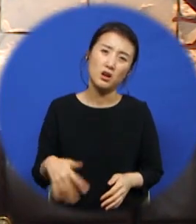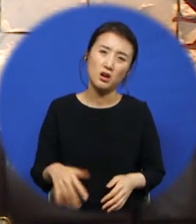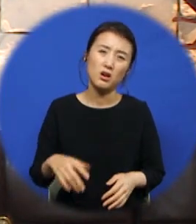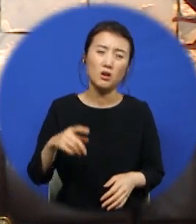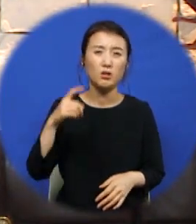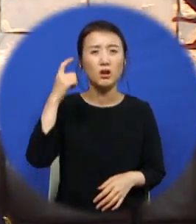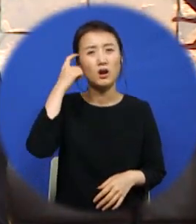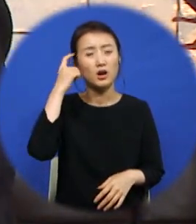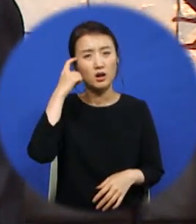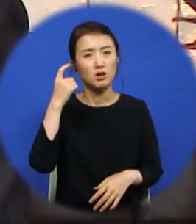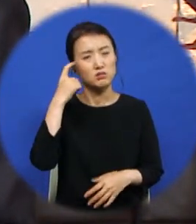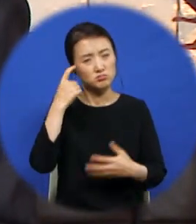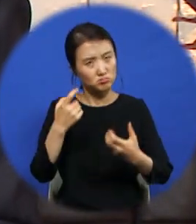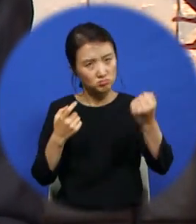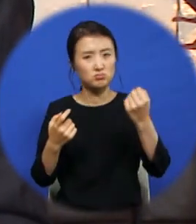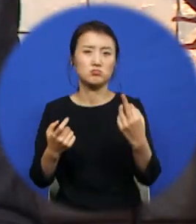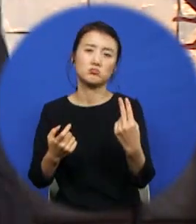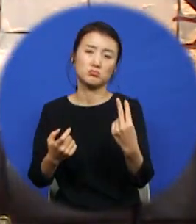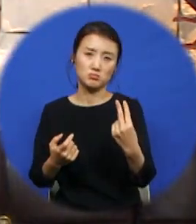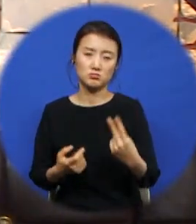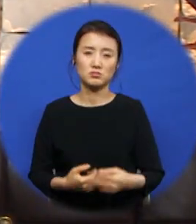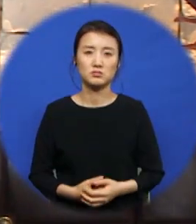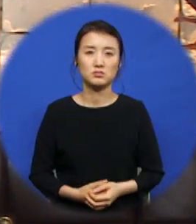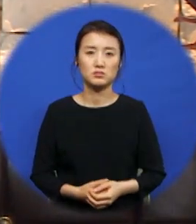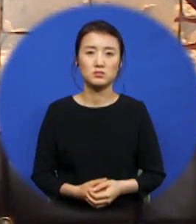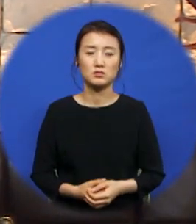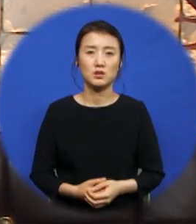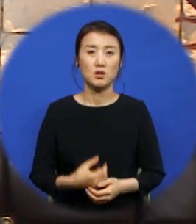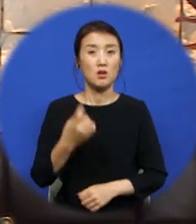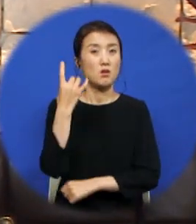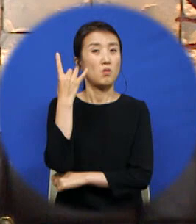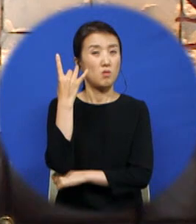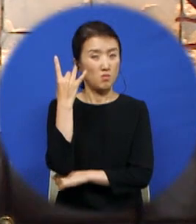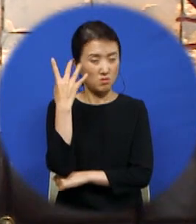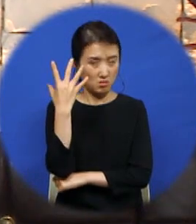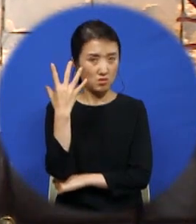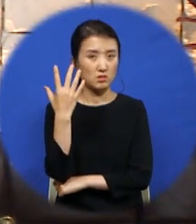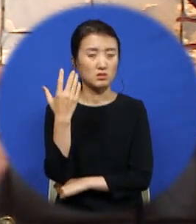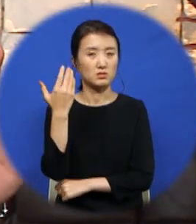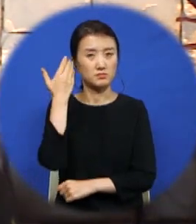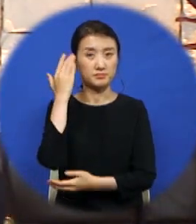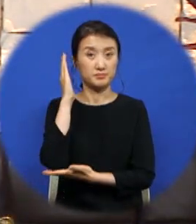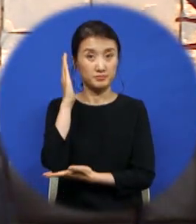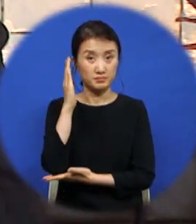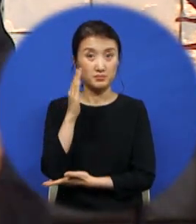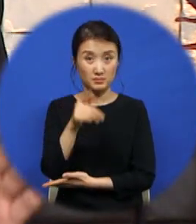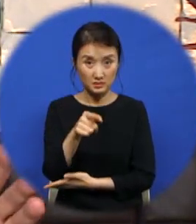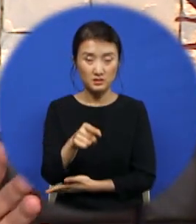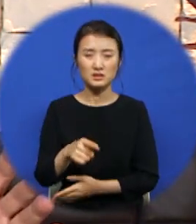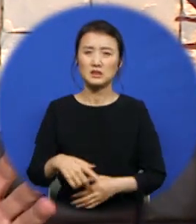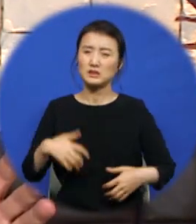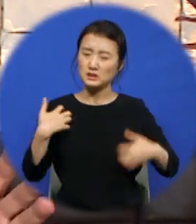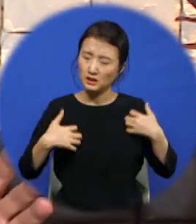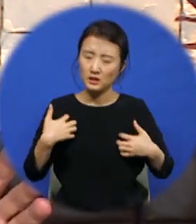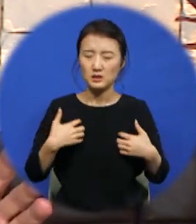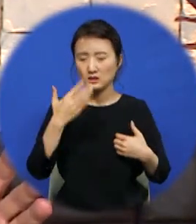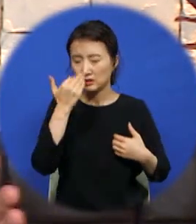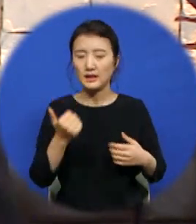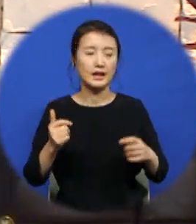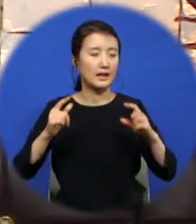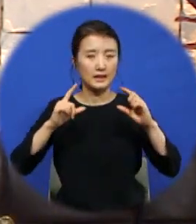이렇게 생각할 수 있을 겁니다 본래 강의가 이름들 지기 온 것도 아니고 재미있는 것도 아니에요